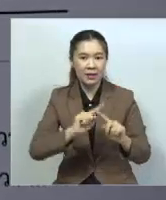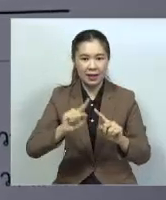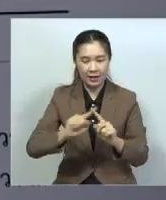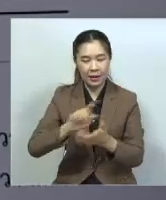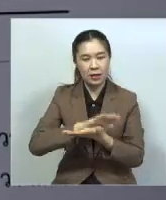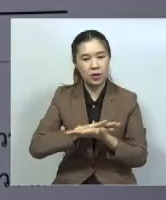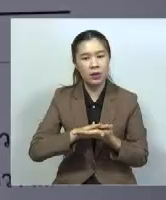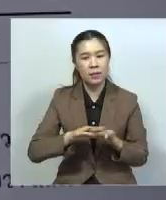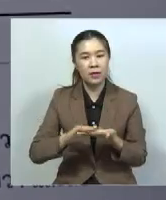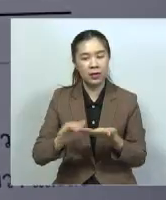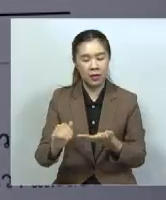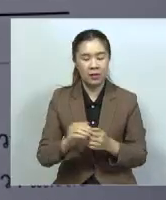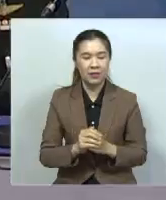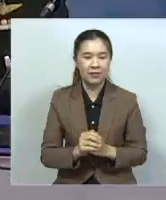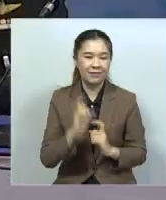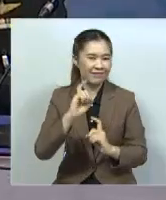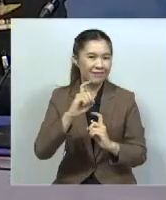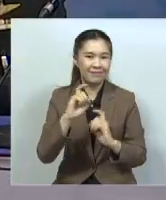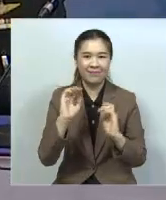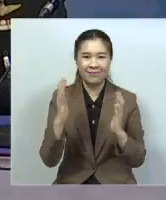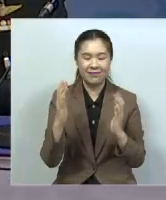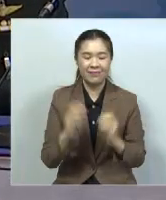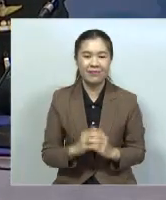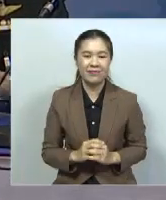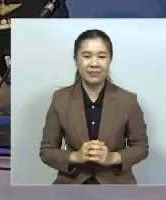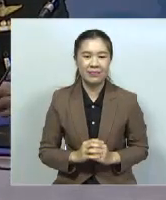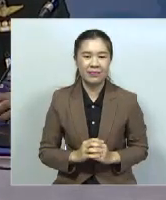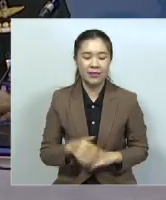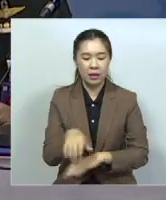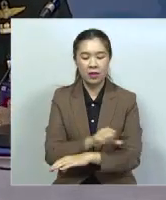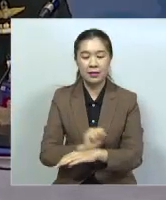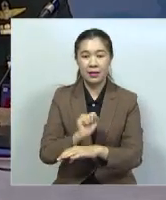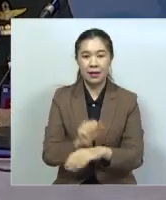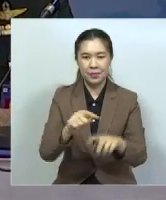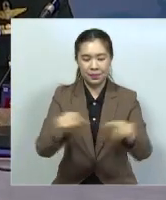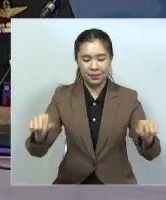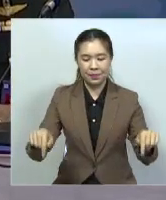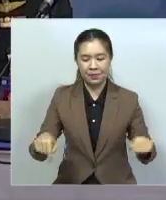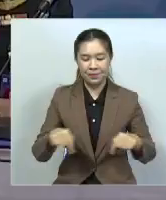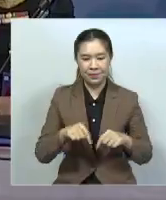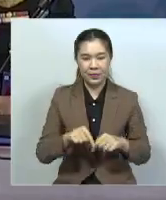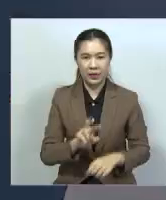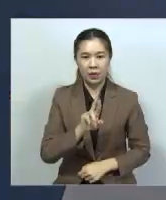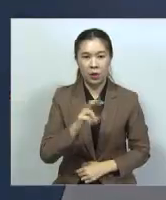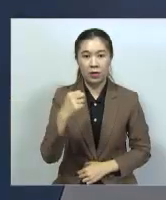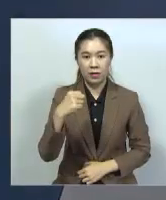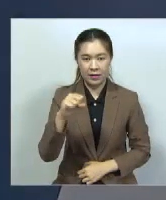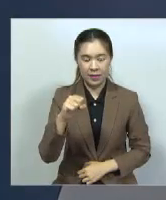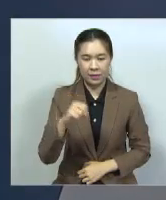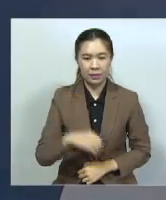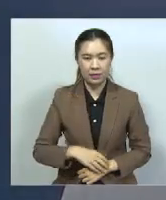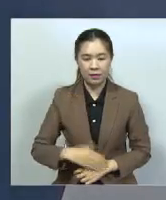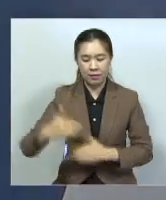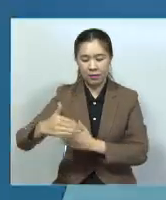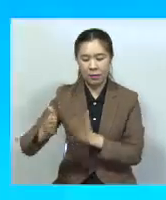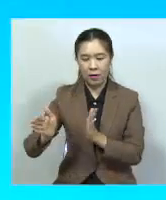ความสะดวกเรียบร้อยและมีความปลอดภัยทั้งนี้ภายในบริเวณสนามสุพัชลาไสยสมเด็จพระเจ้าอยู่หัวได้พระราชทานครั